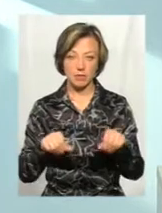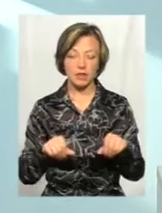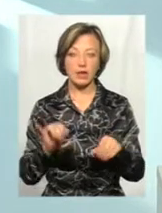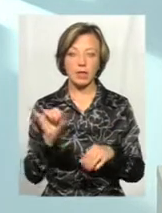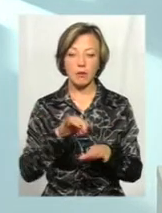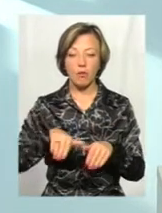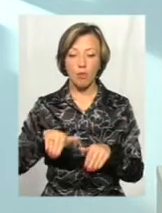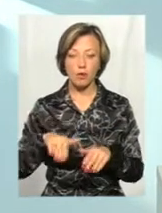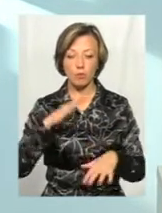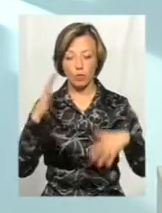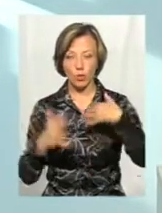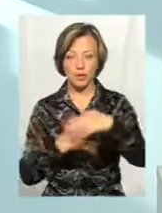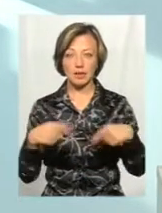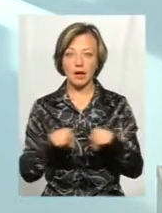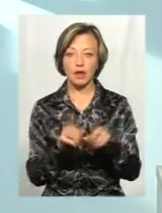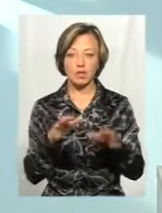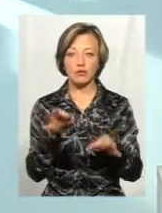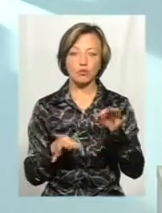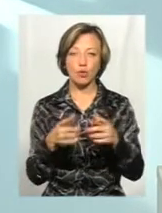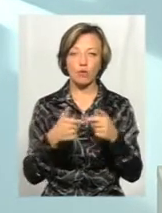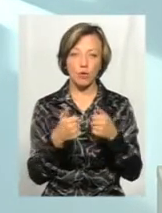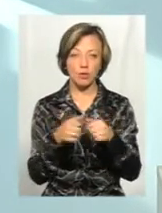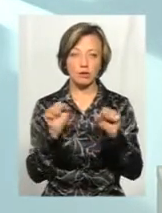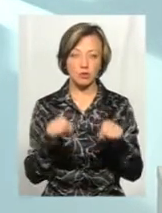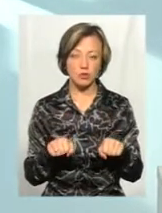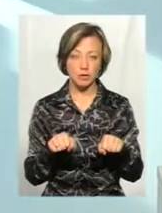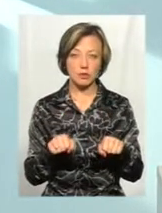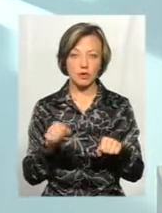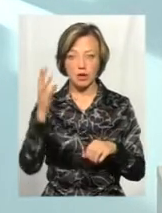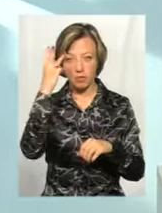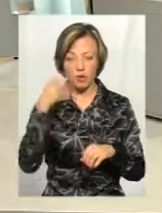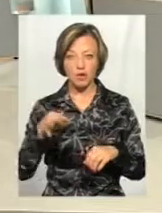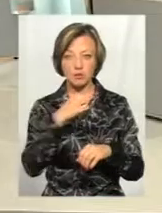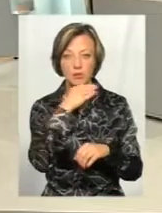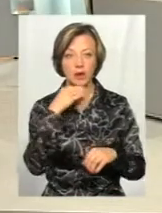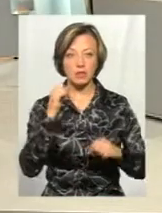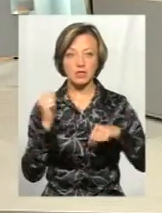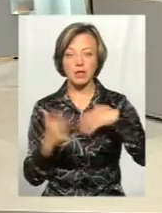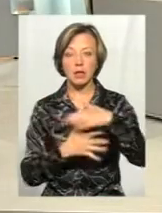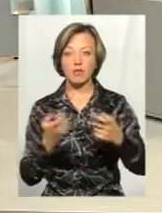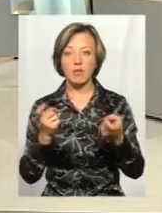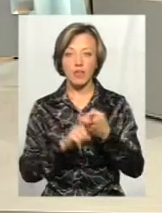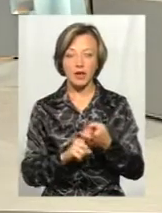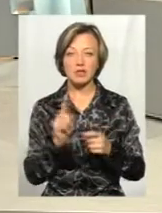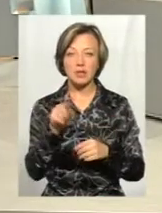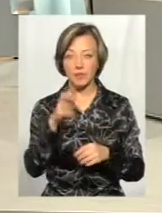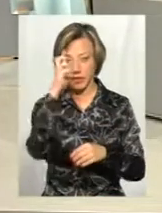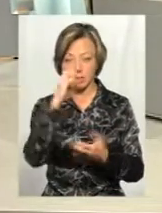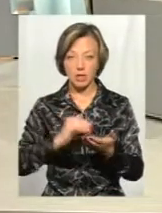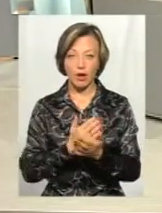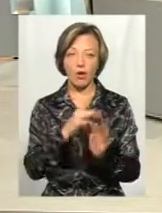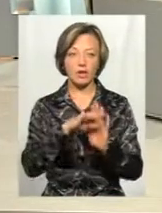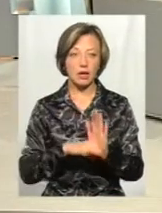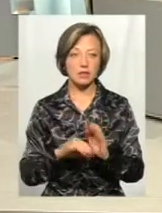І, власне, потім плутанина така, що тільки судові органи просто можуть розібратися. На Хмельниччині дуже багато скандалів було пов'язаних саме з